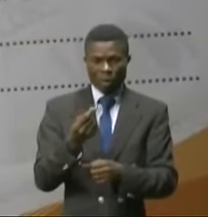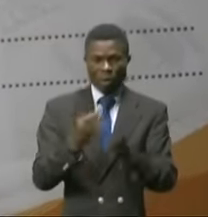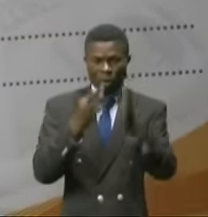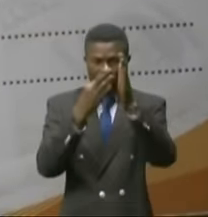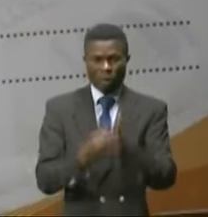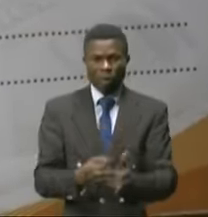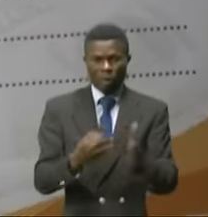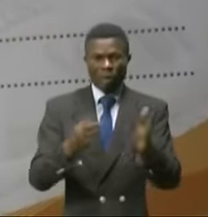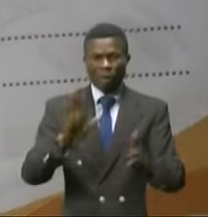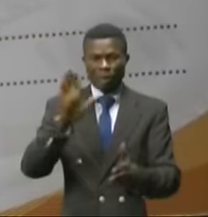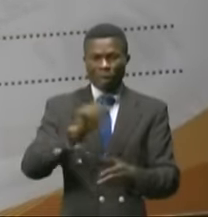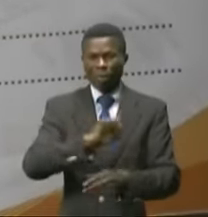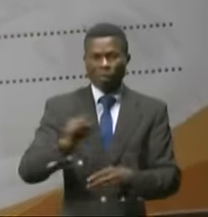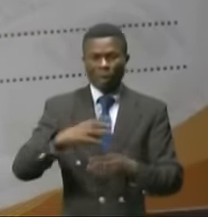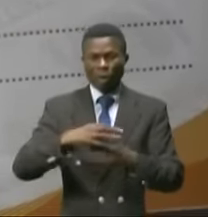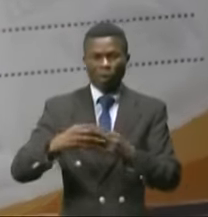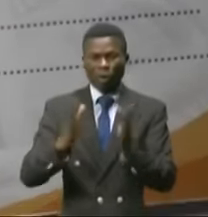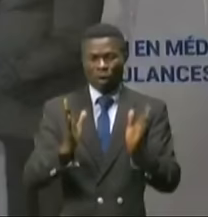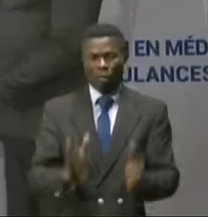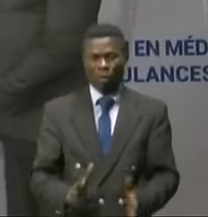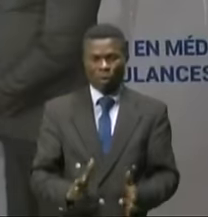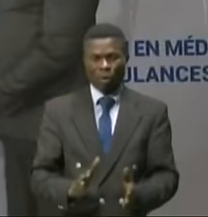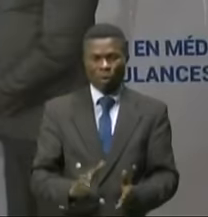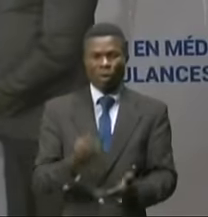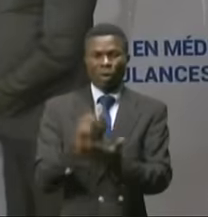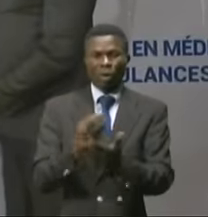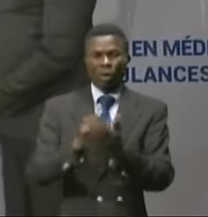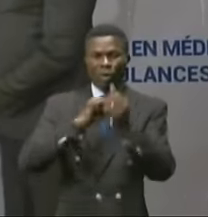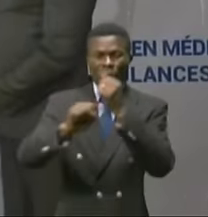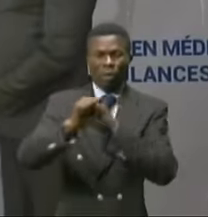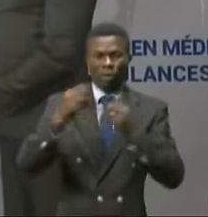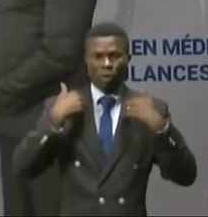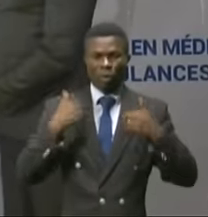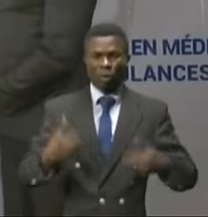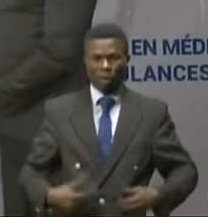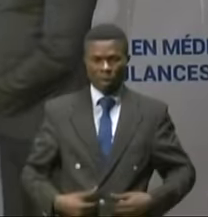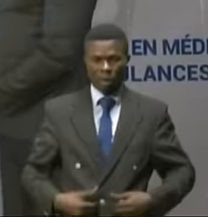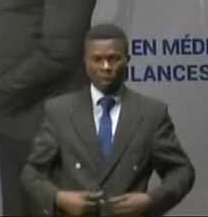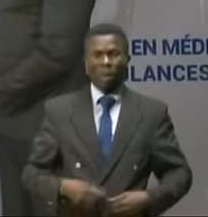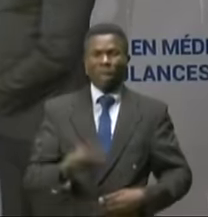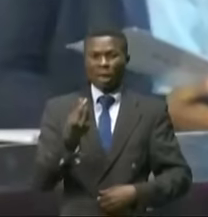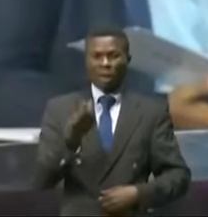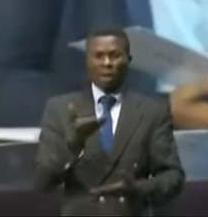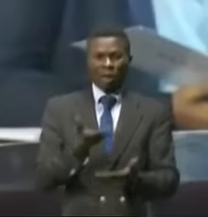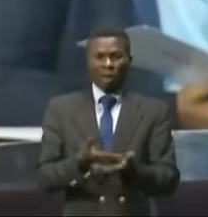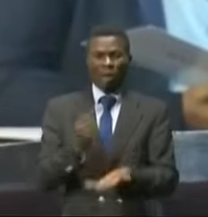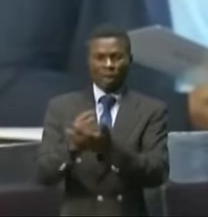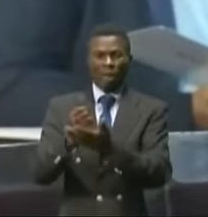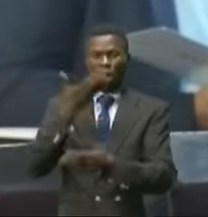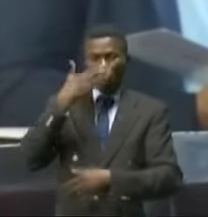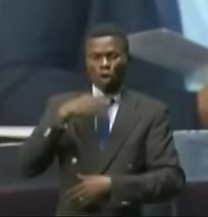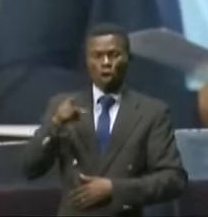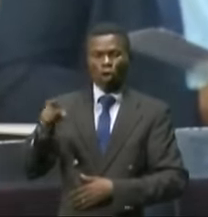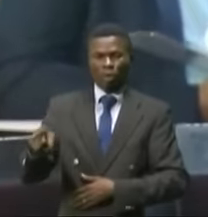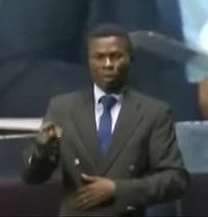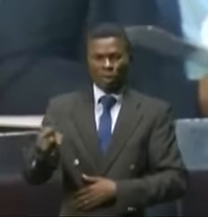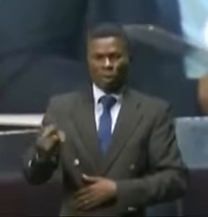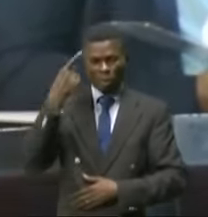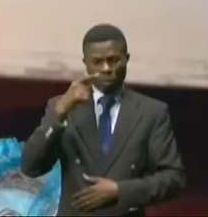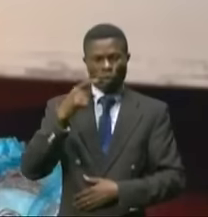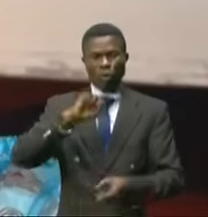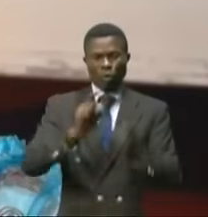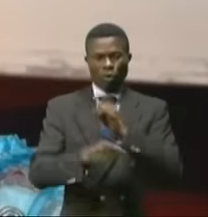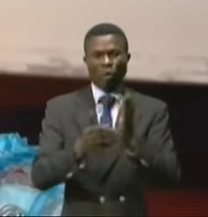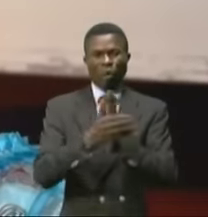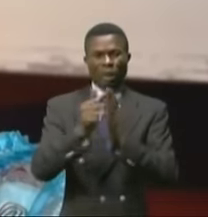875 000 dollars par le Fonds de promotion de la santé. Ces chèques permettront à ces établissements sanitaires d'améliorer